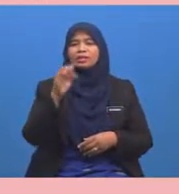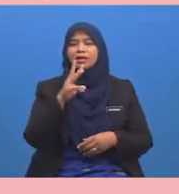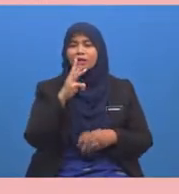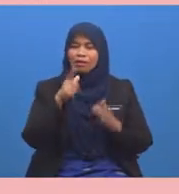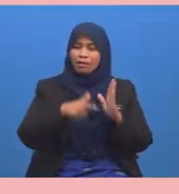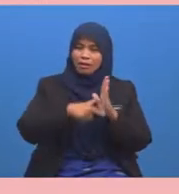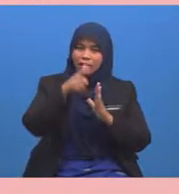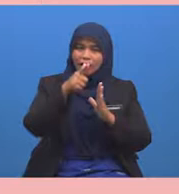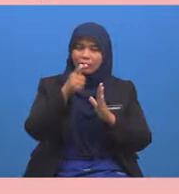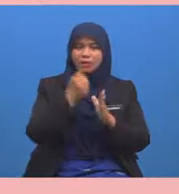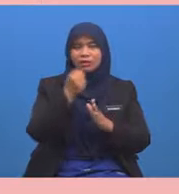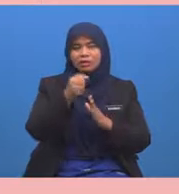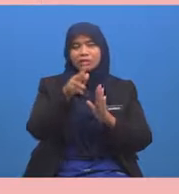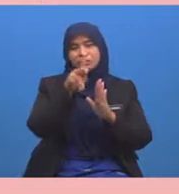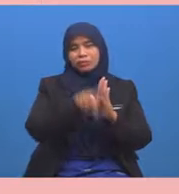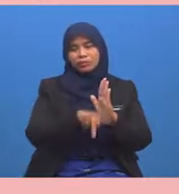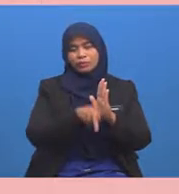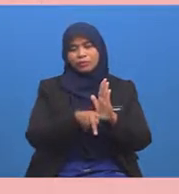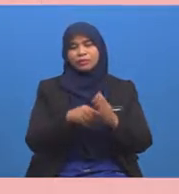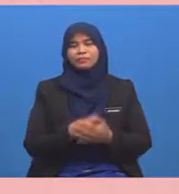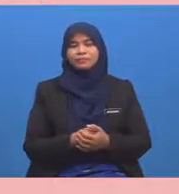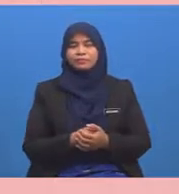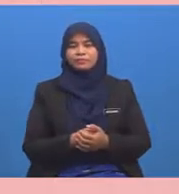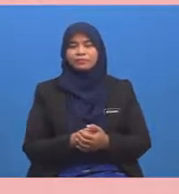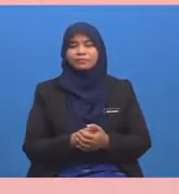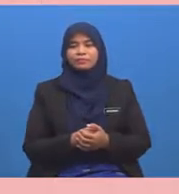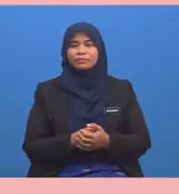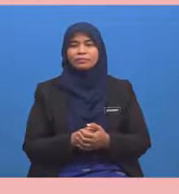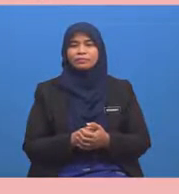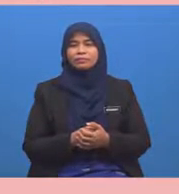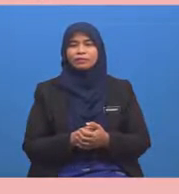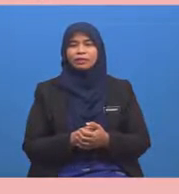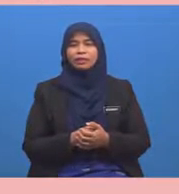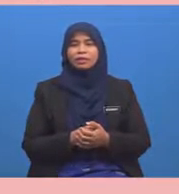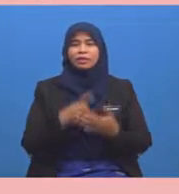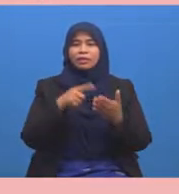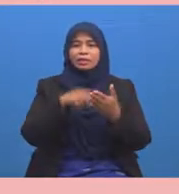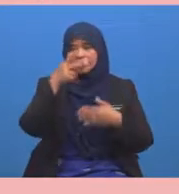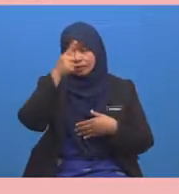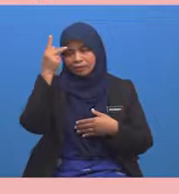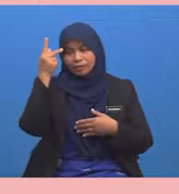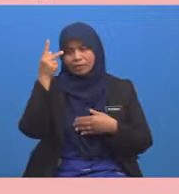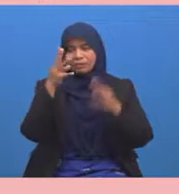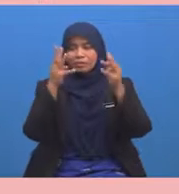kesannya akan mempengaruhi aktiviti ekonomi dan sosial manusia. Hal ini kerana manusia